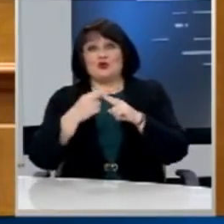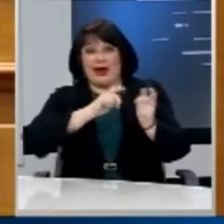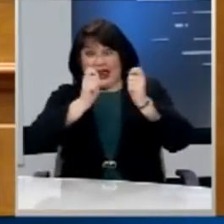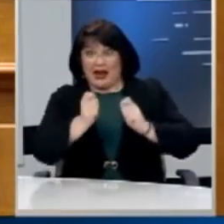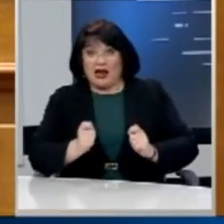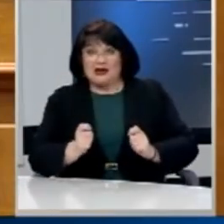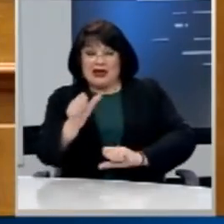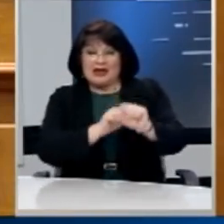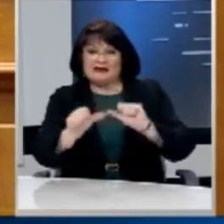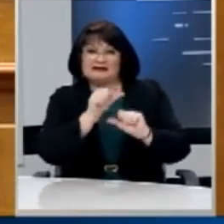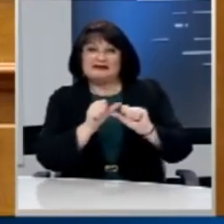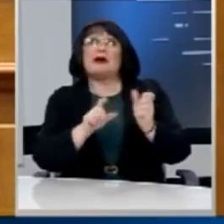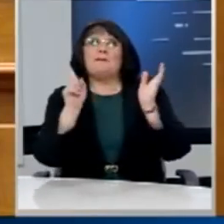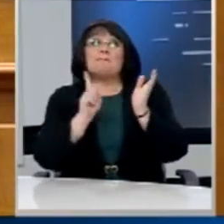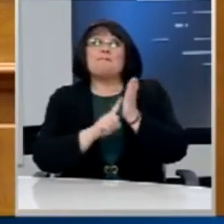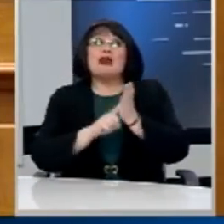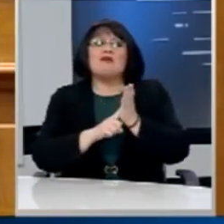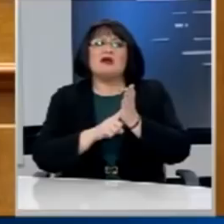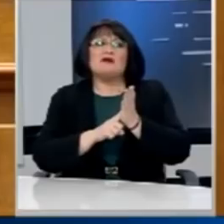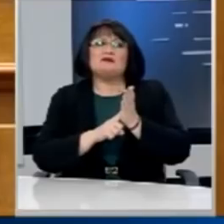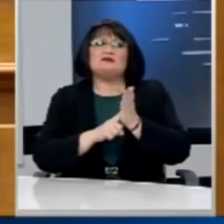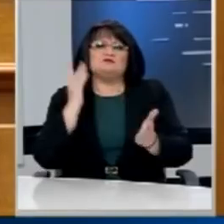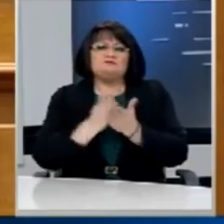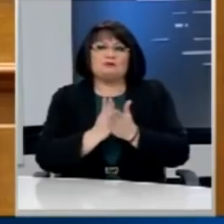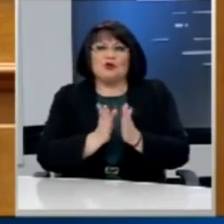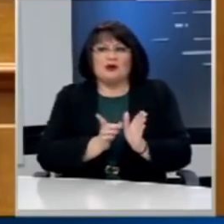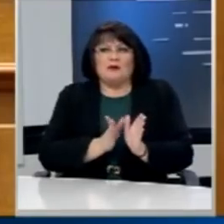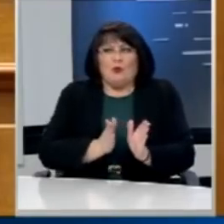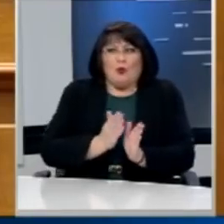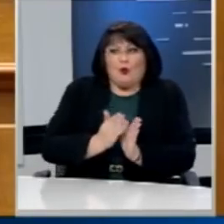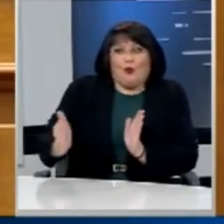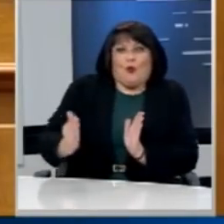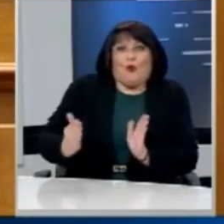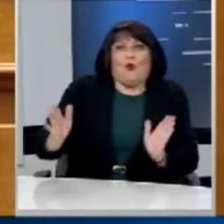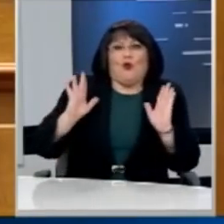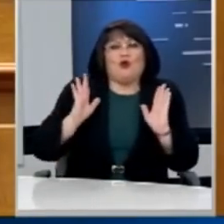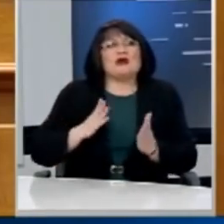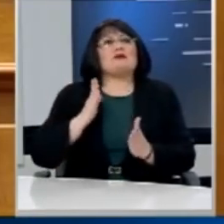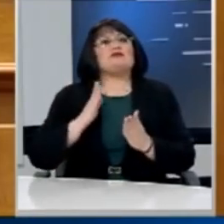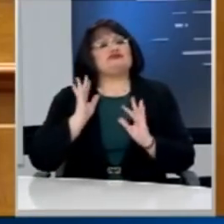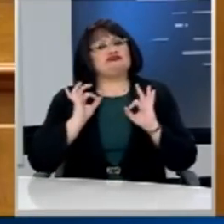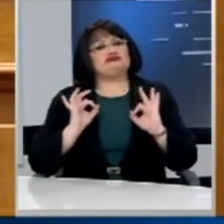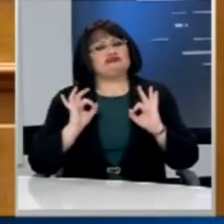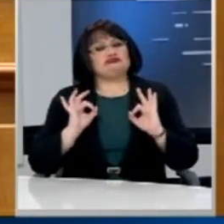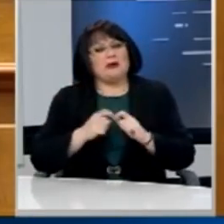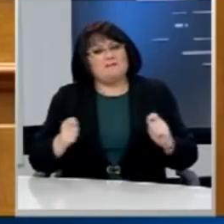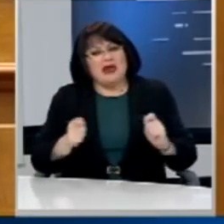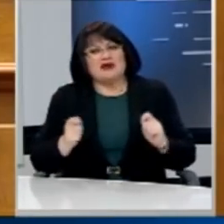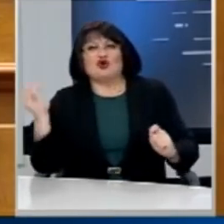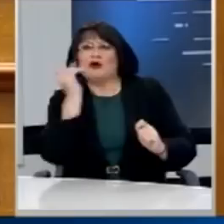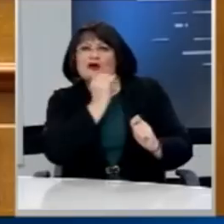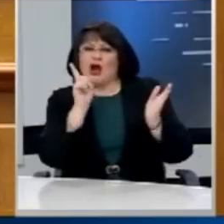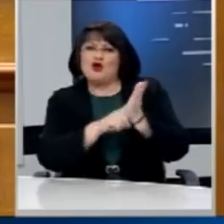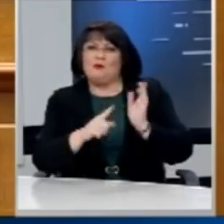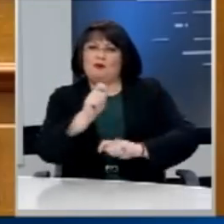λοιπόν, οφείλουν να είναι ακαριές, αλλά όχι ακραίες. Να ανακοινώνονται με μέτρο, να θεσμοθετούνται